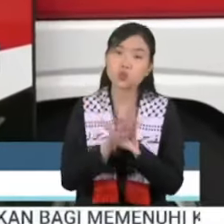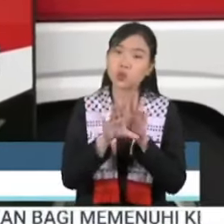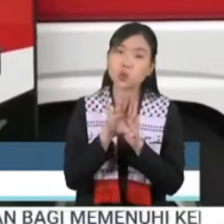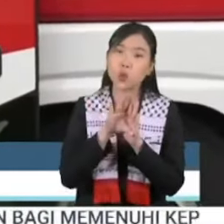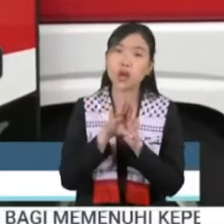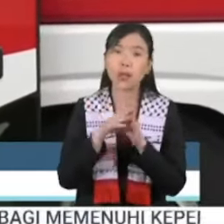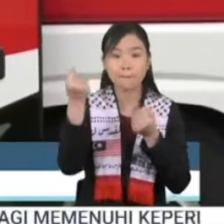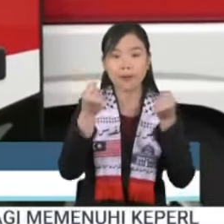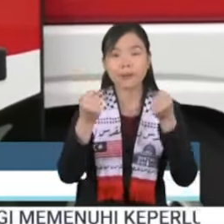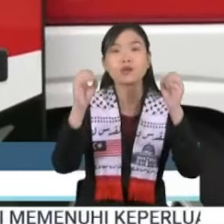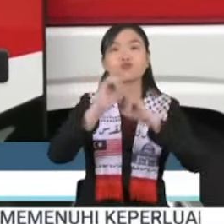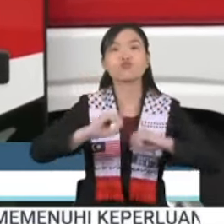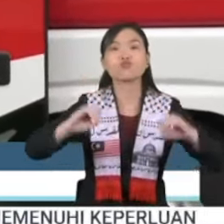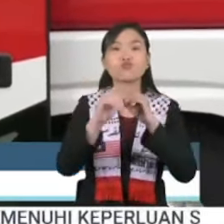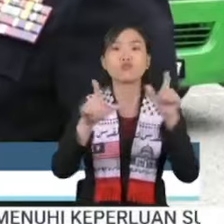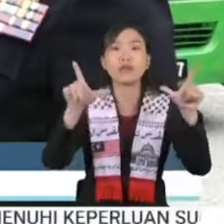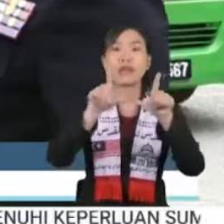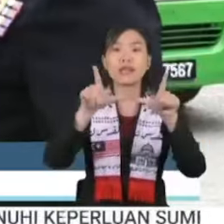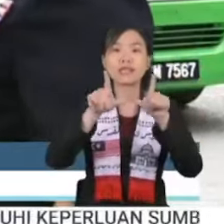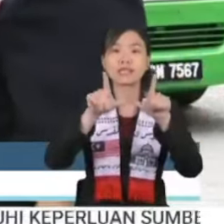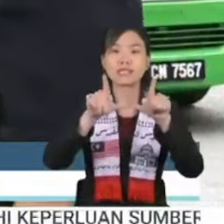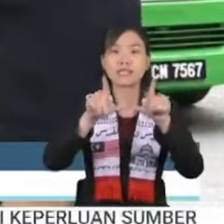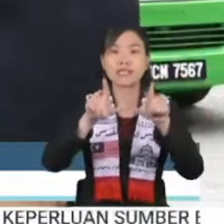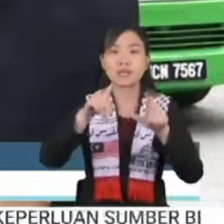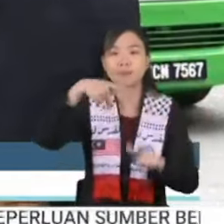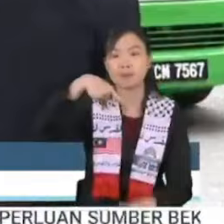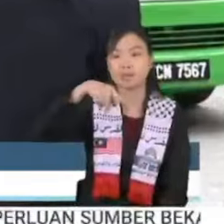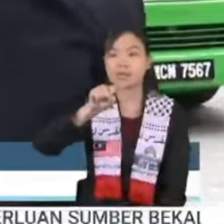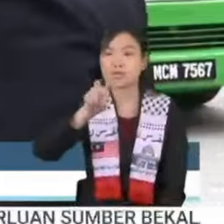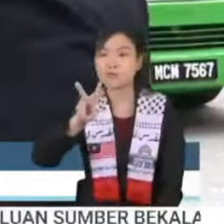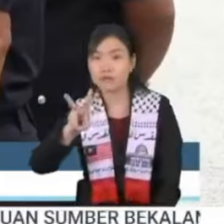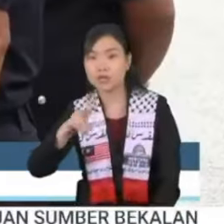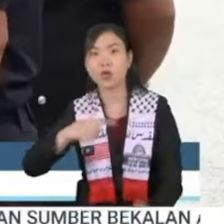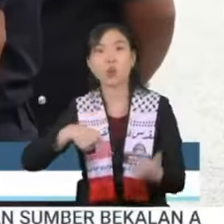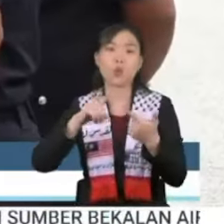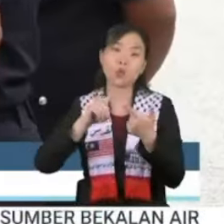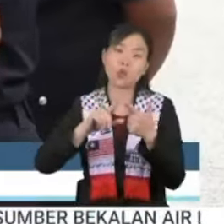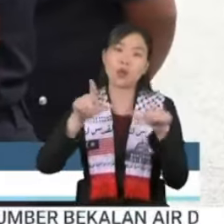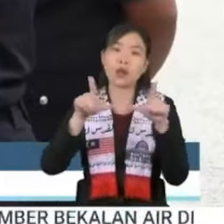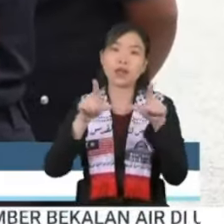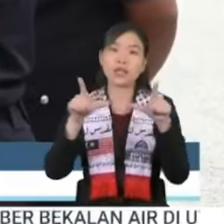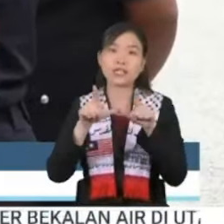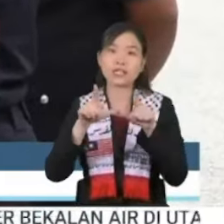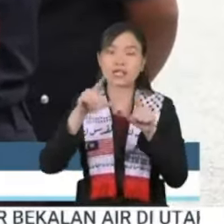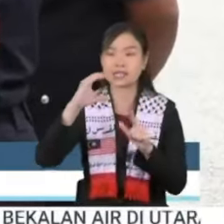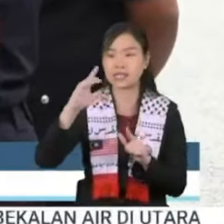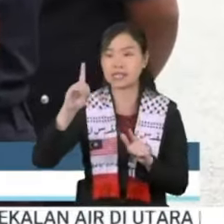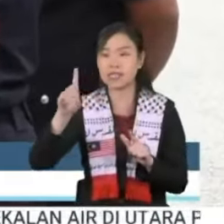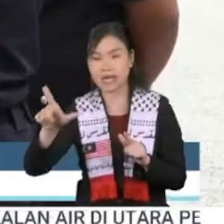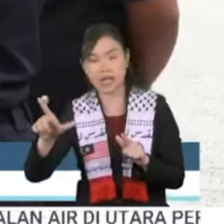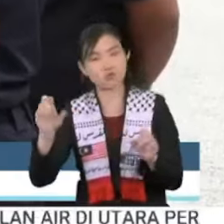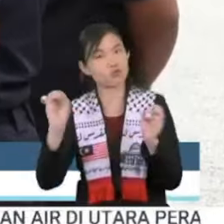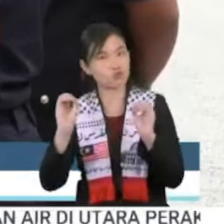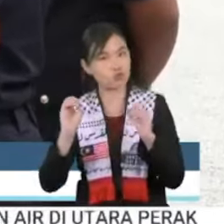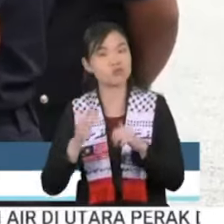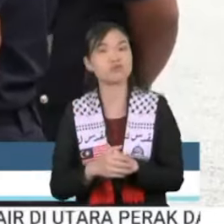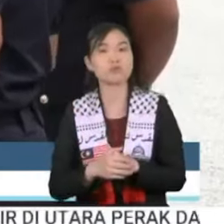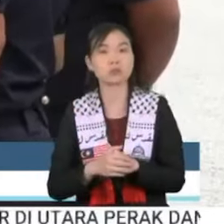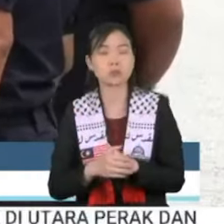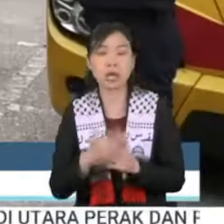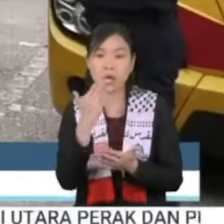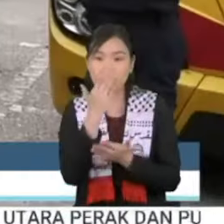lesen vokasional kenderaan perkhidmatan awam PSV dan lesen memandu kompeten CDL. Turut dikesan